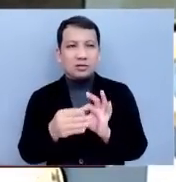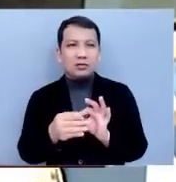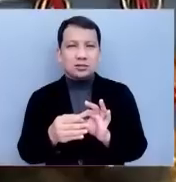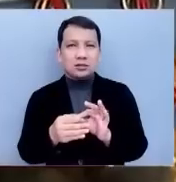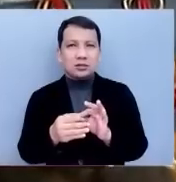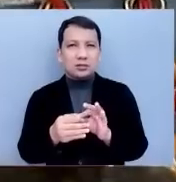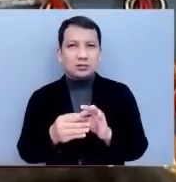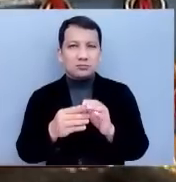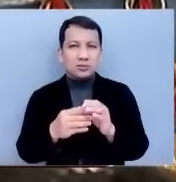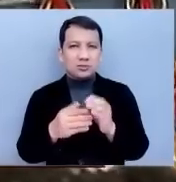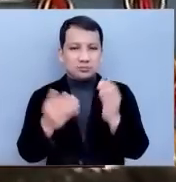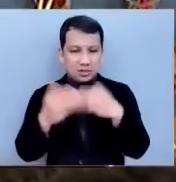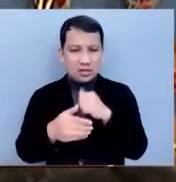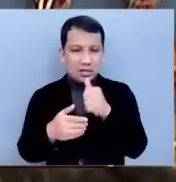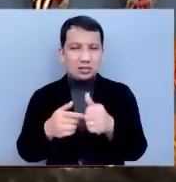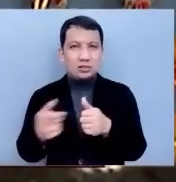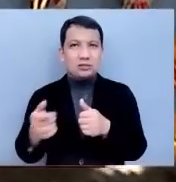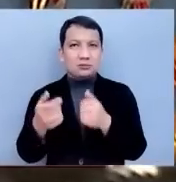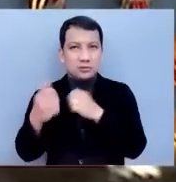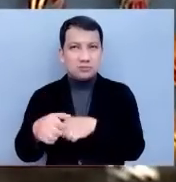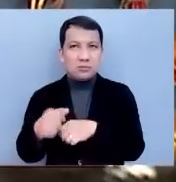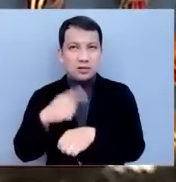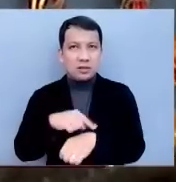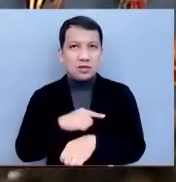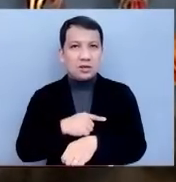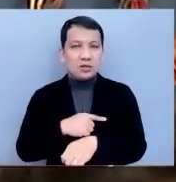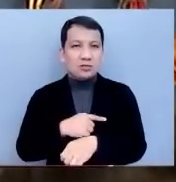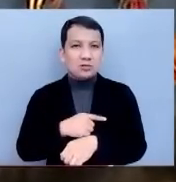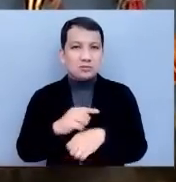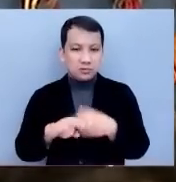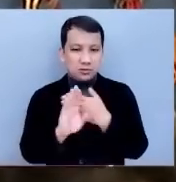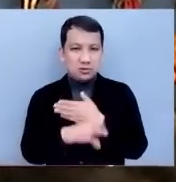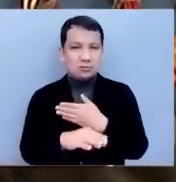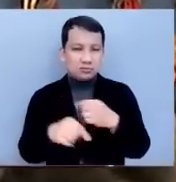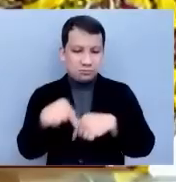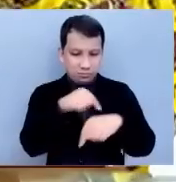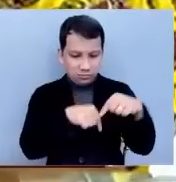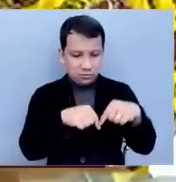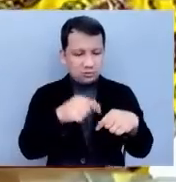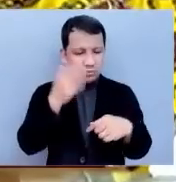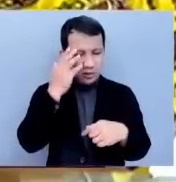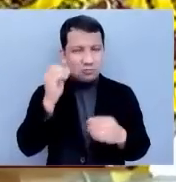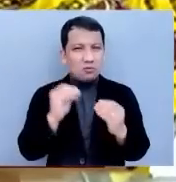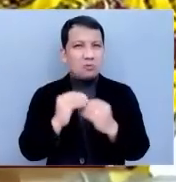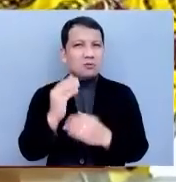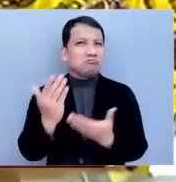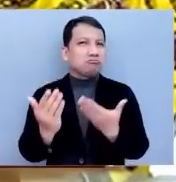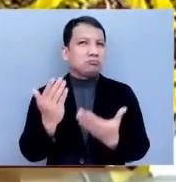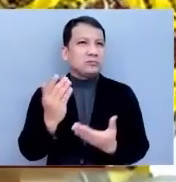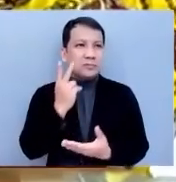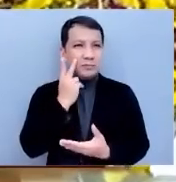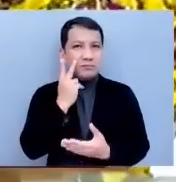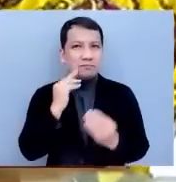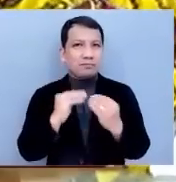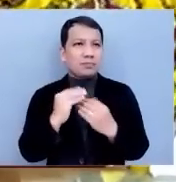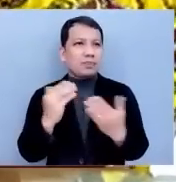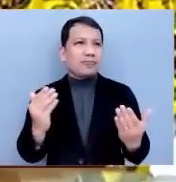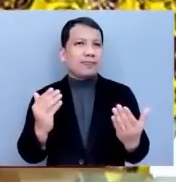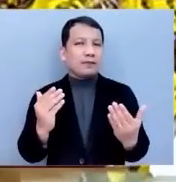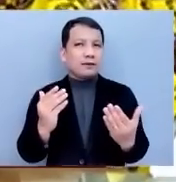nightmares dun sa mga events na yun, and it keeps on coming back, flashbacks. It becomes a point na talagang there might be a